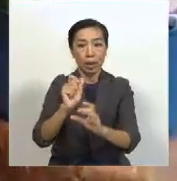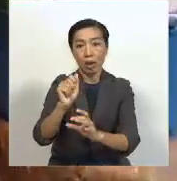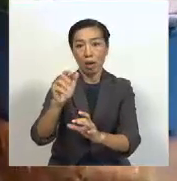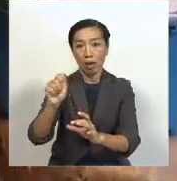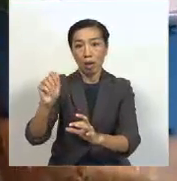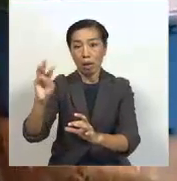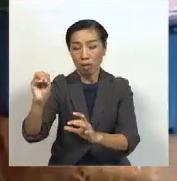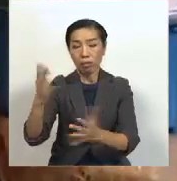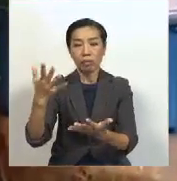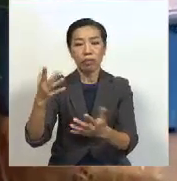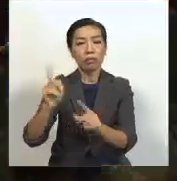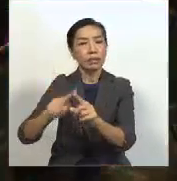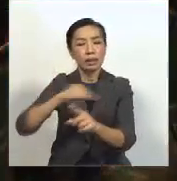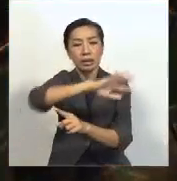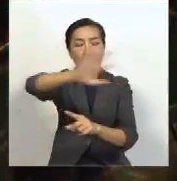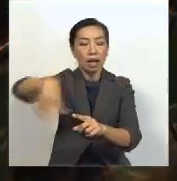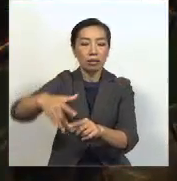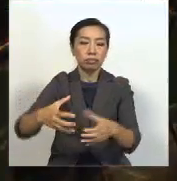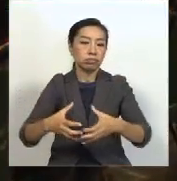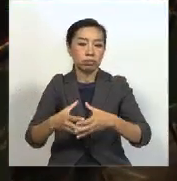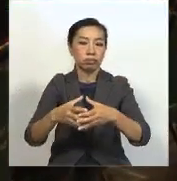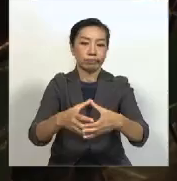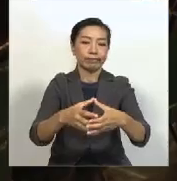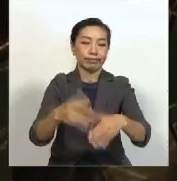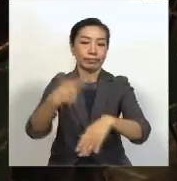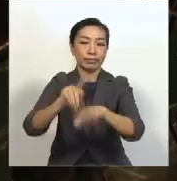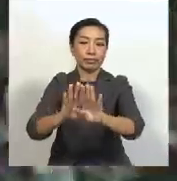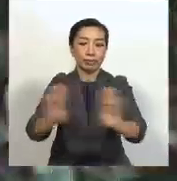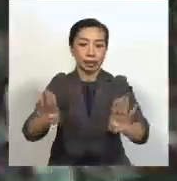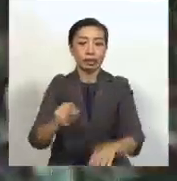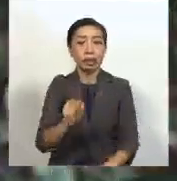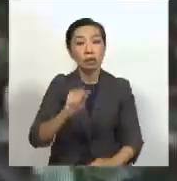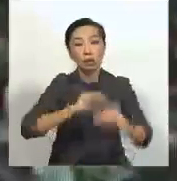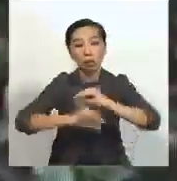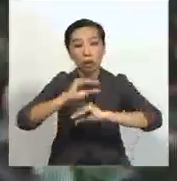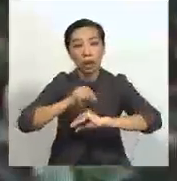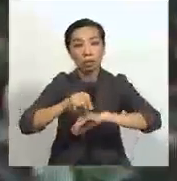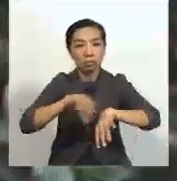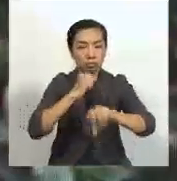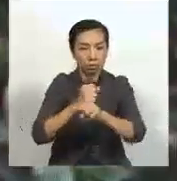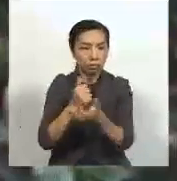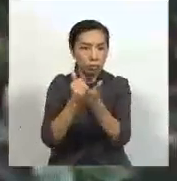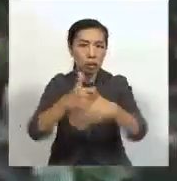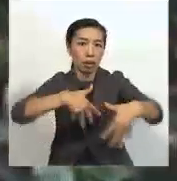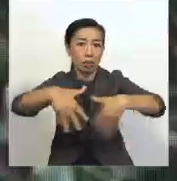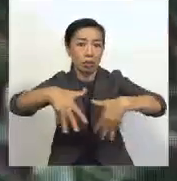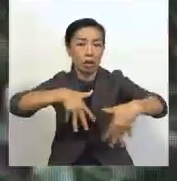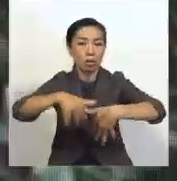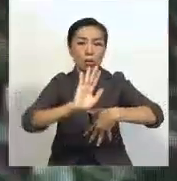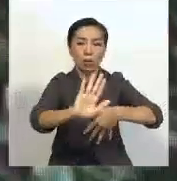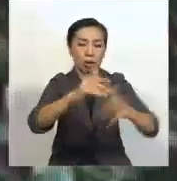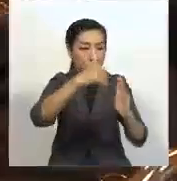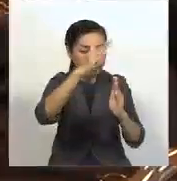าคีเครือข่ายสนับสนุนเศรษฐกิจฐานรากนั่นเองนะคะโครงการนี้เนี่ยทำขึ้นมาเพื่อที่จะยกระดับคุณภาพชีวิตของประชาชนในท้